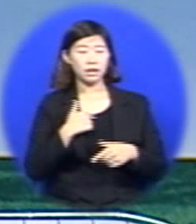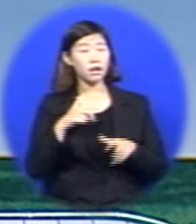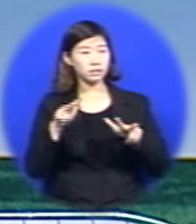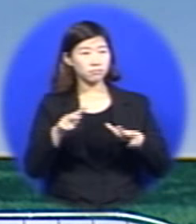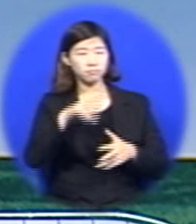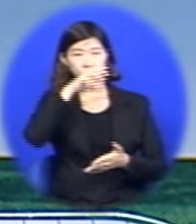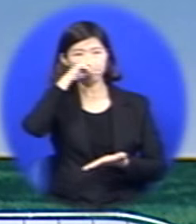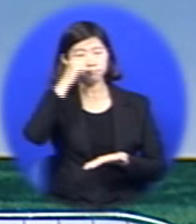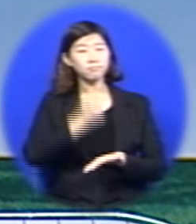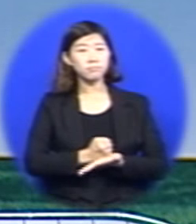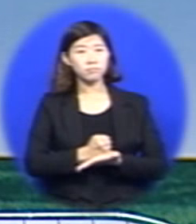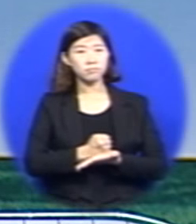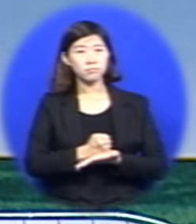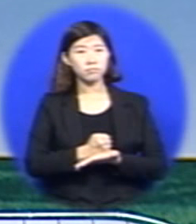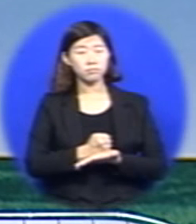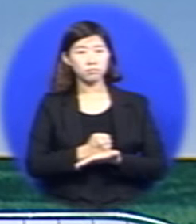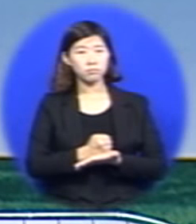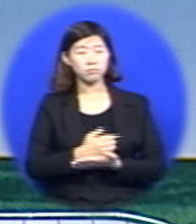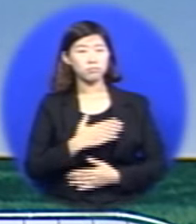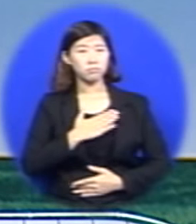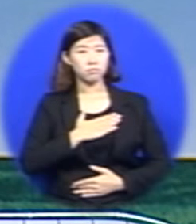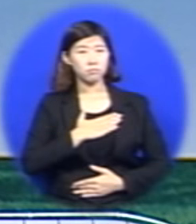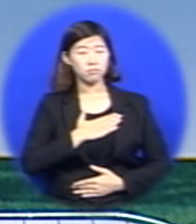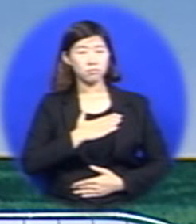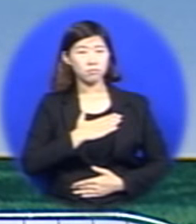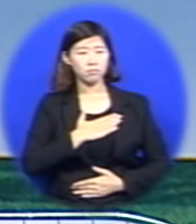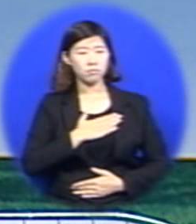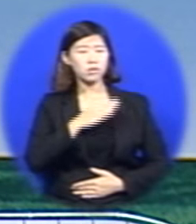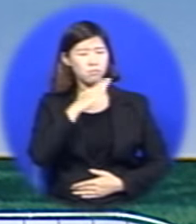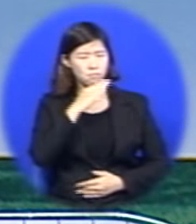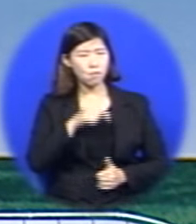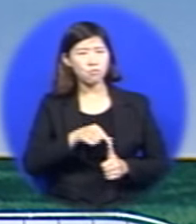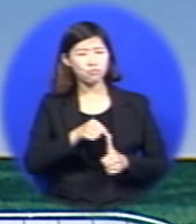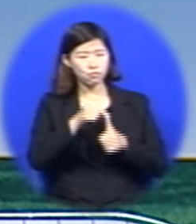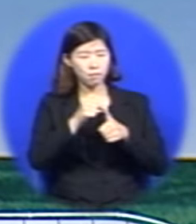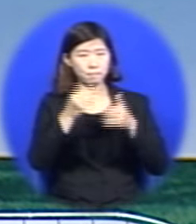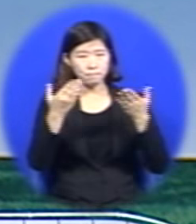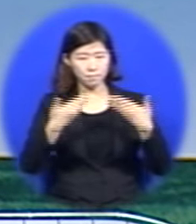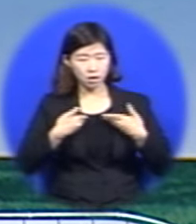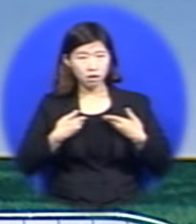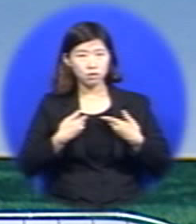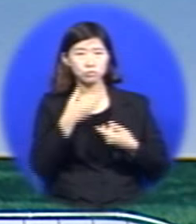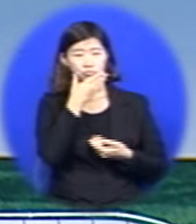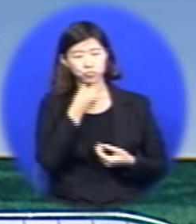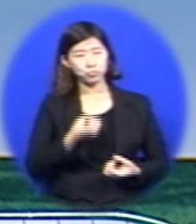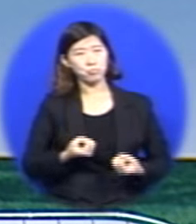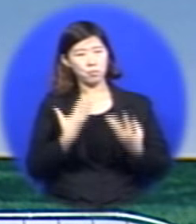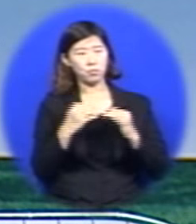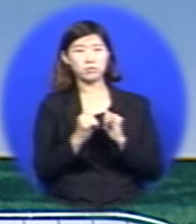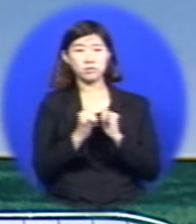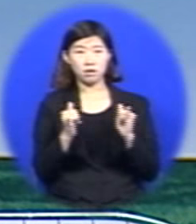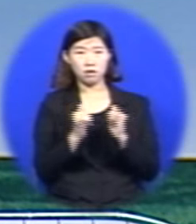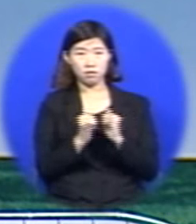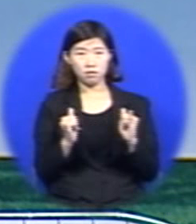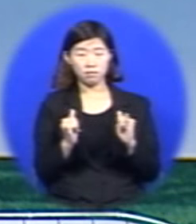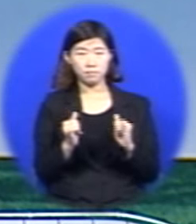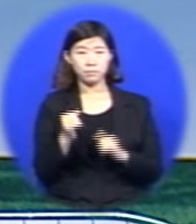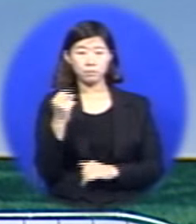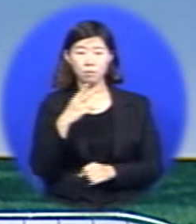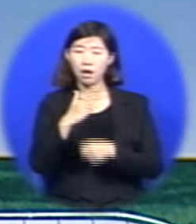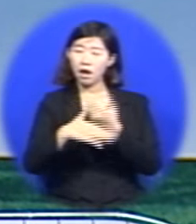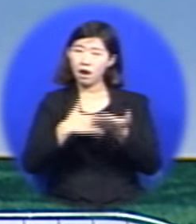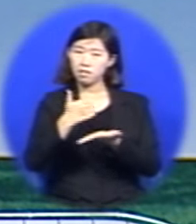지극히 정상이고 오히려 정말 구원받은 축복을 누리고 있고, 그리고 정말 하나님의